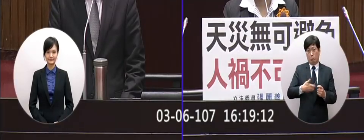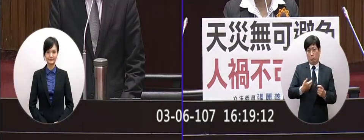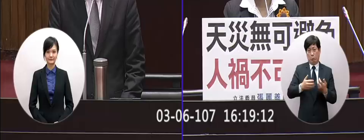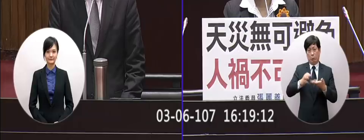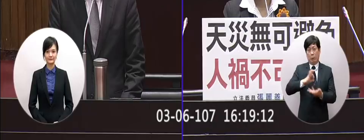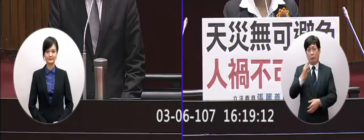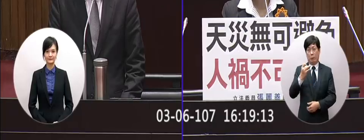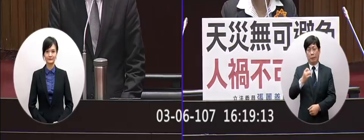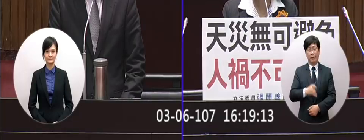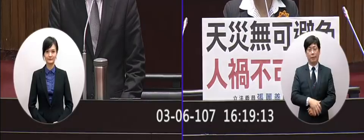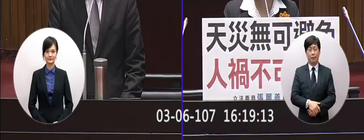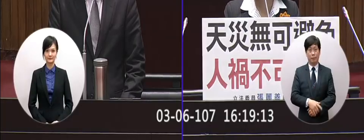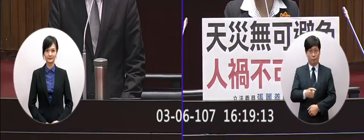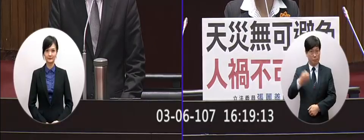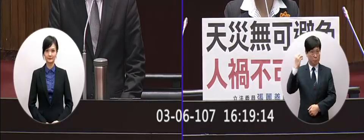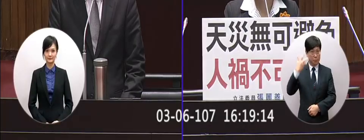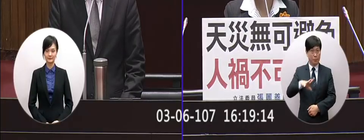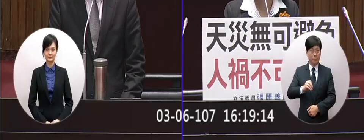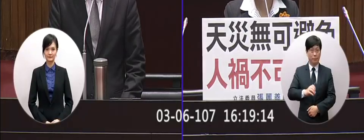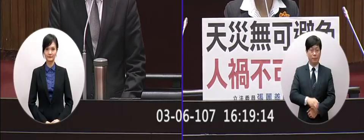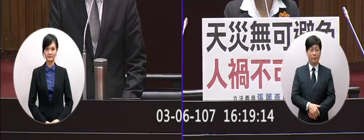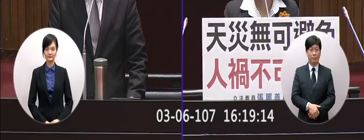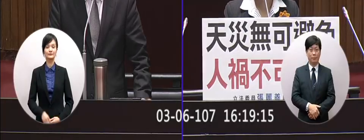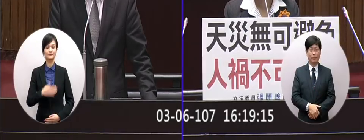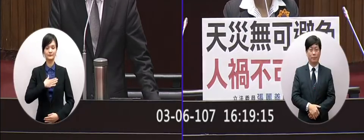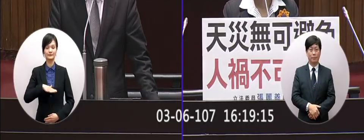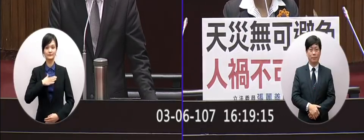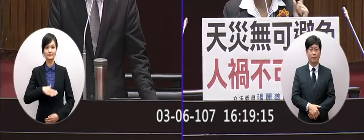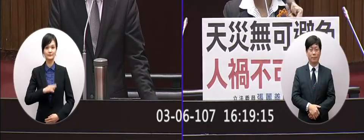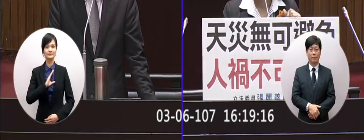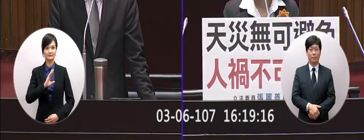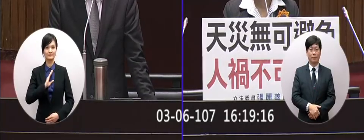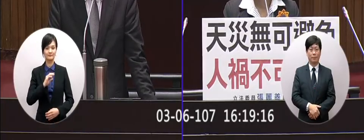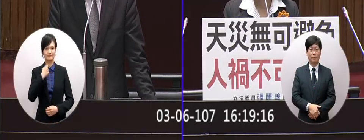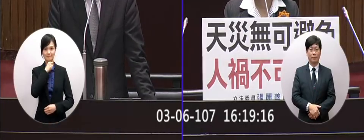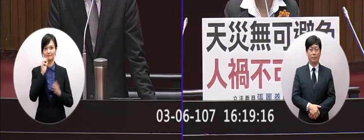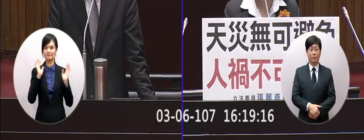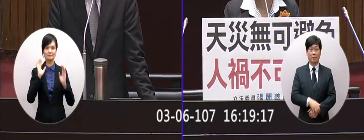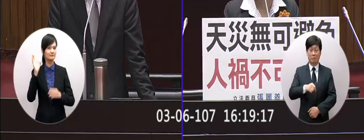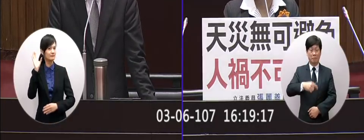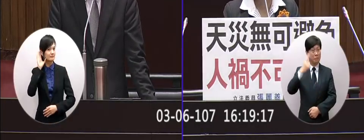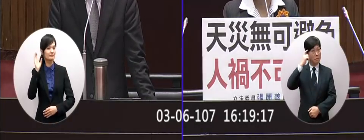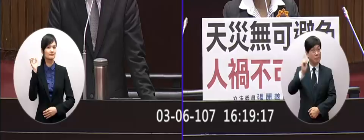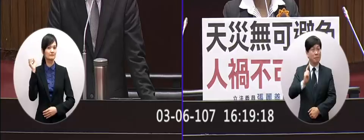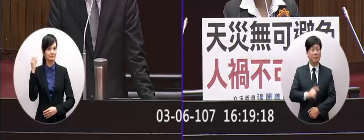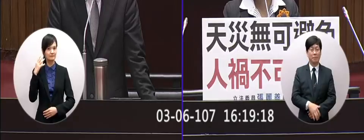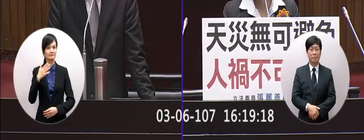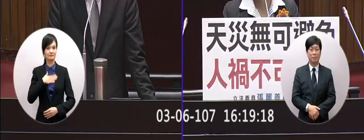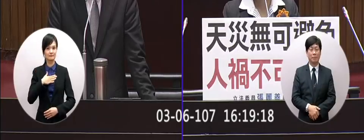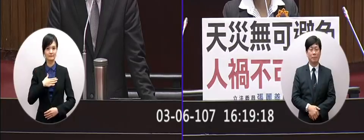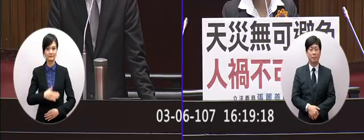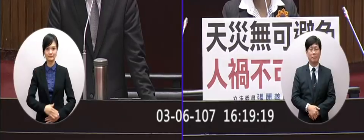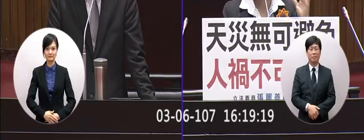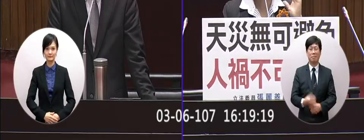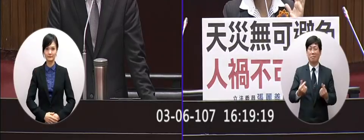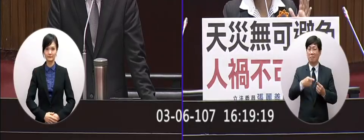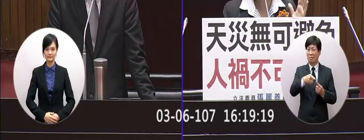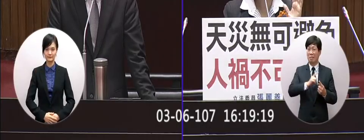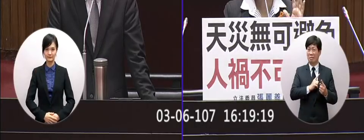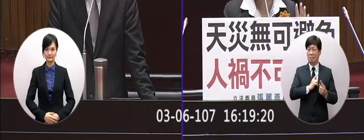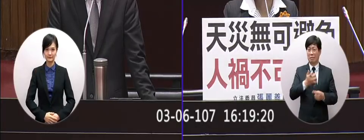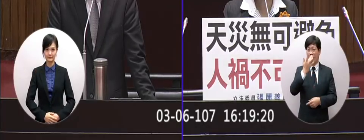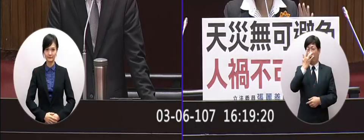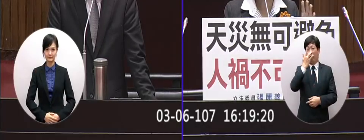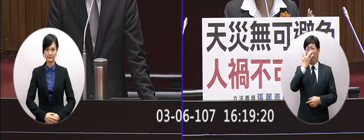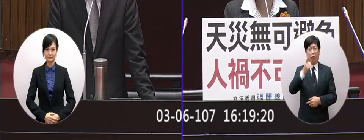价，这句话你有听过无？ 当然啦，但囡仔拢有听过。 这句话意思是啥物？就是讲吼，这个人根